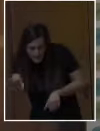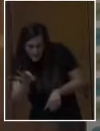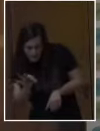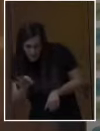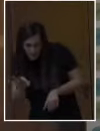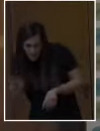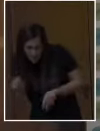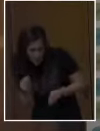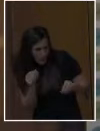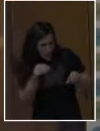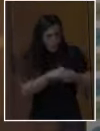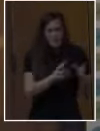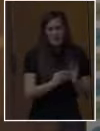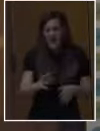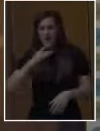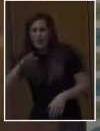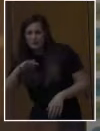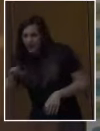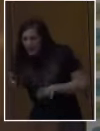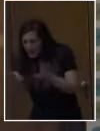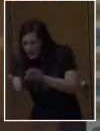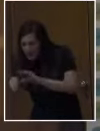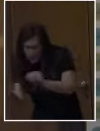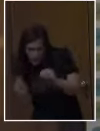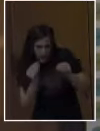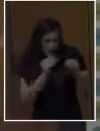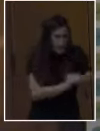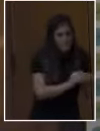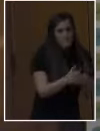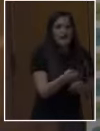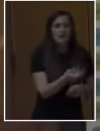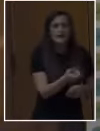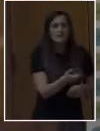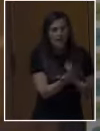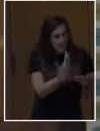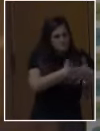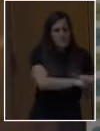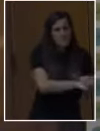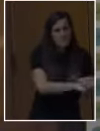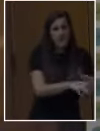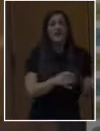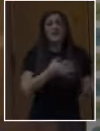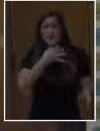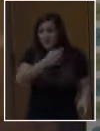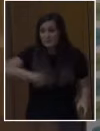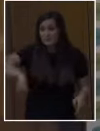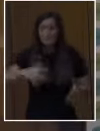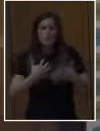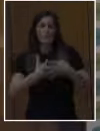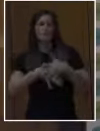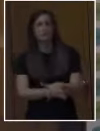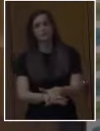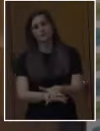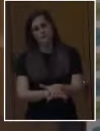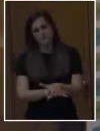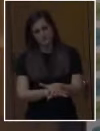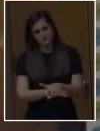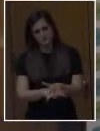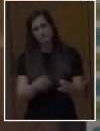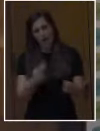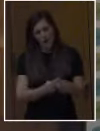πεδίο στο άλλο για να με κάνει αυτό ευέλικτο. Να μπορώ να προσαρμόζομαι. Αυτή είναι η αξία που χρειάζεται. Όπως